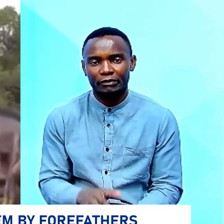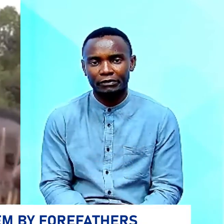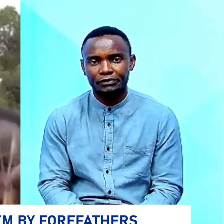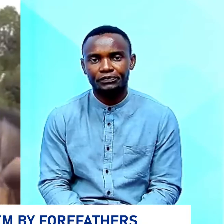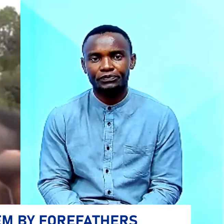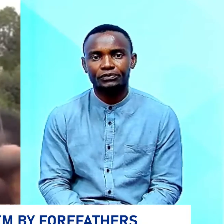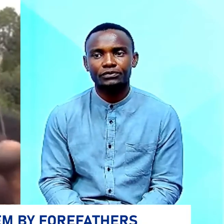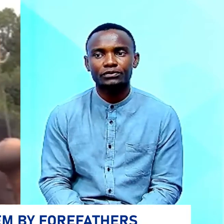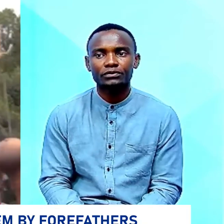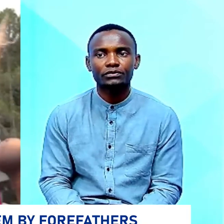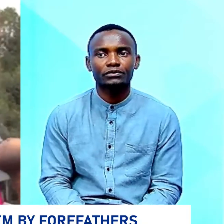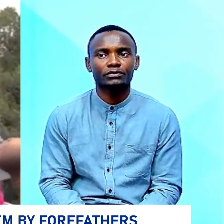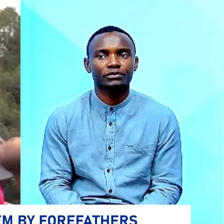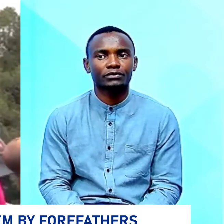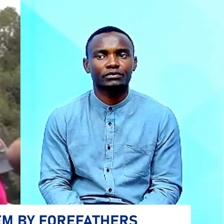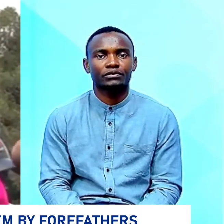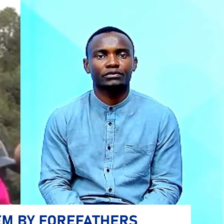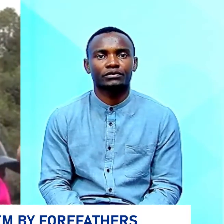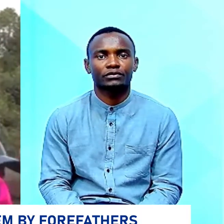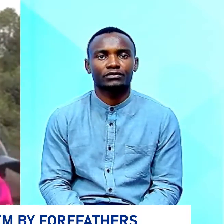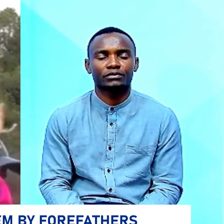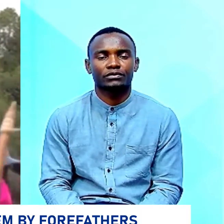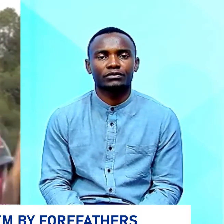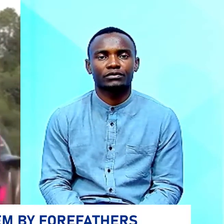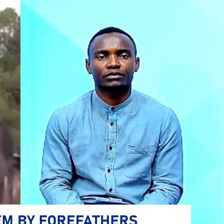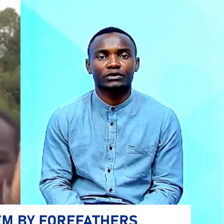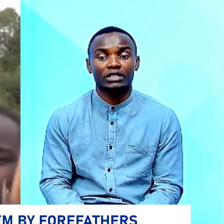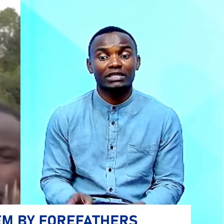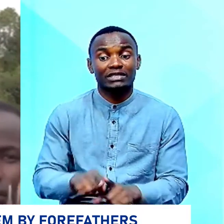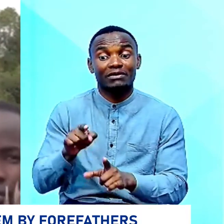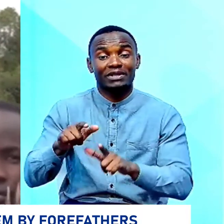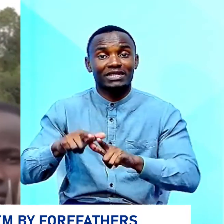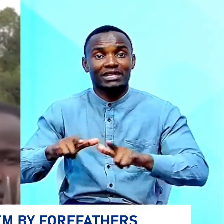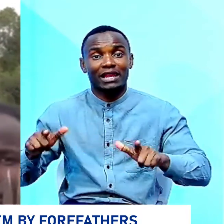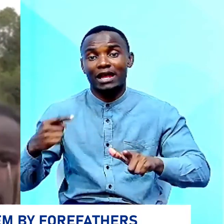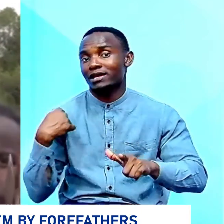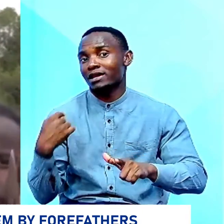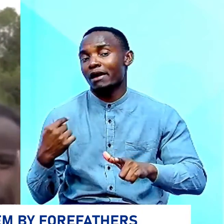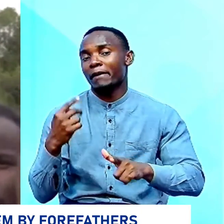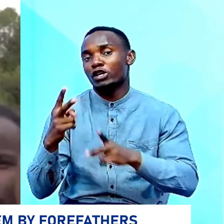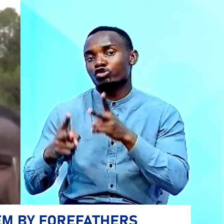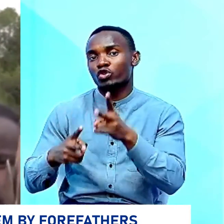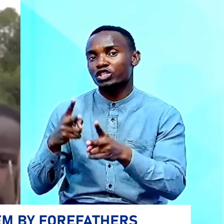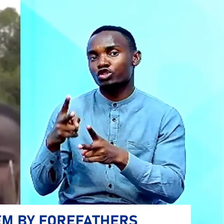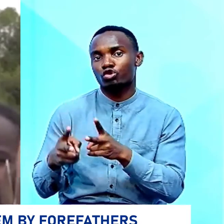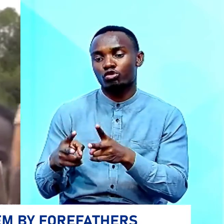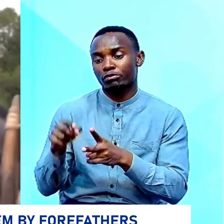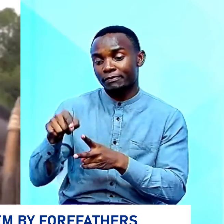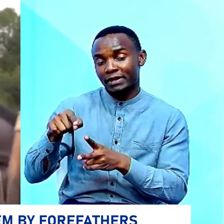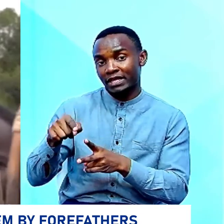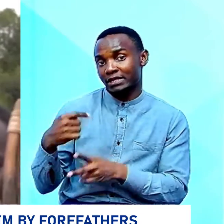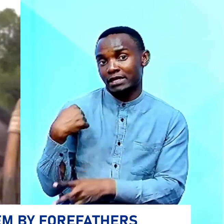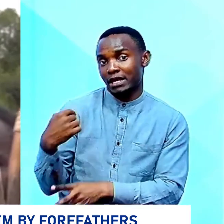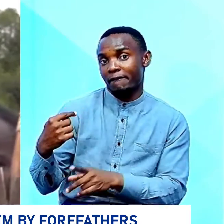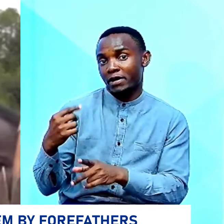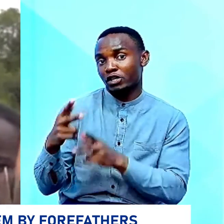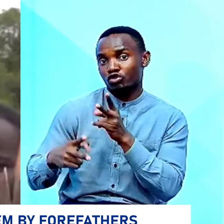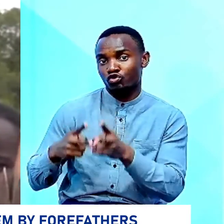Na tuka hapa kwa hii shamba parcel number 22. Na hii parcel number 22